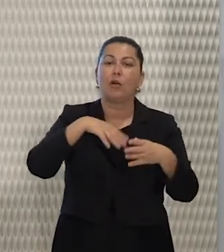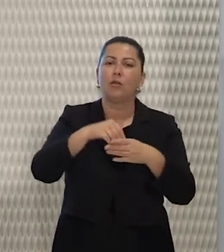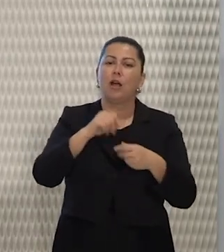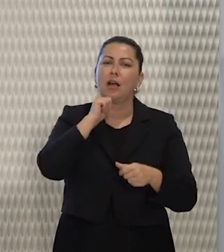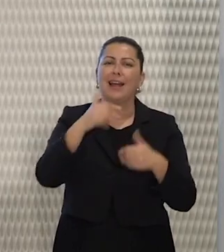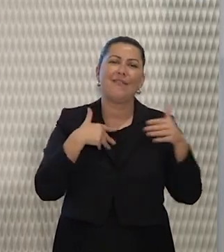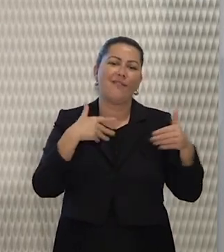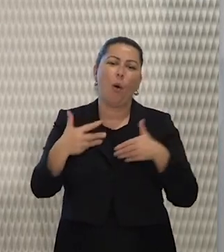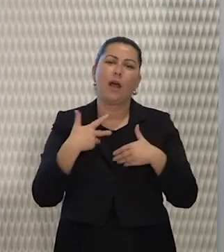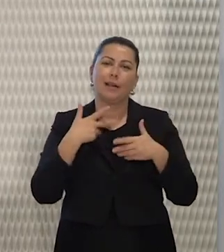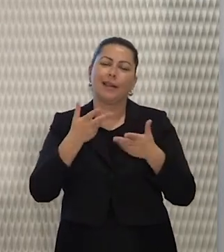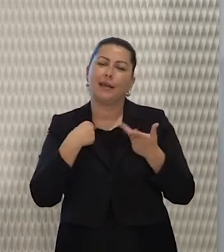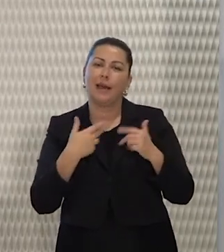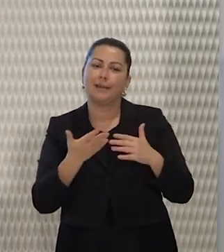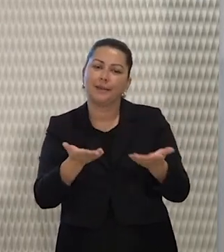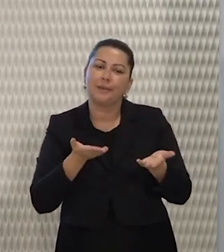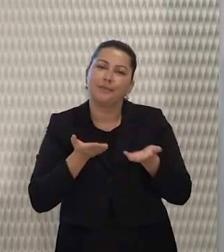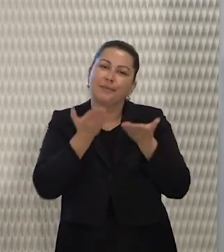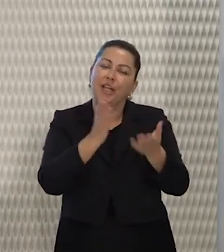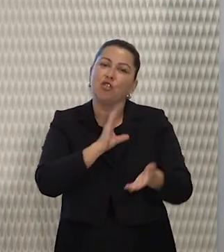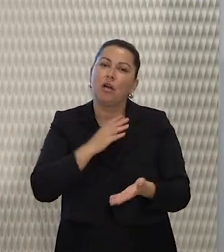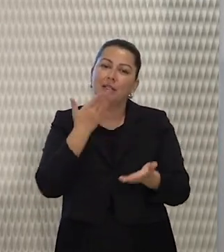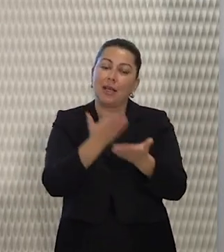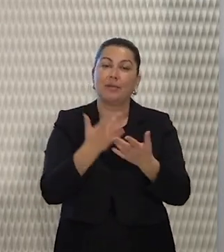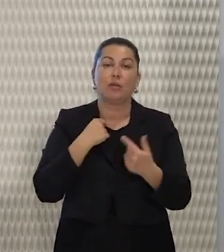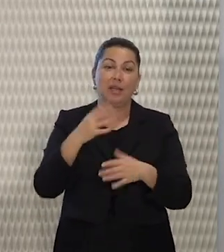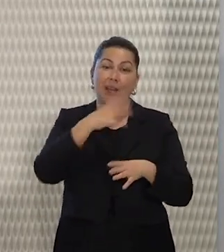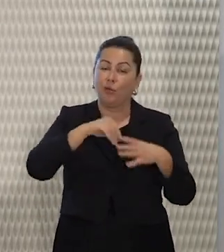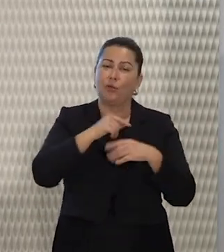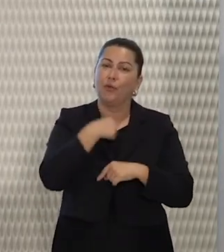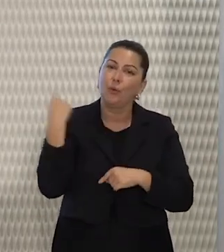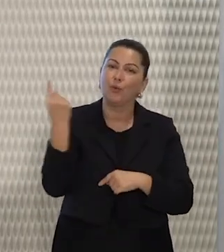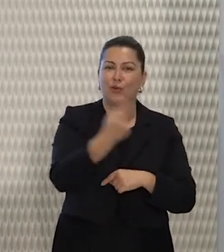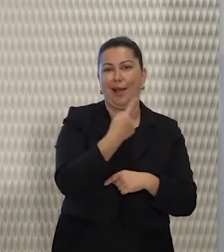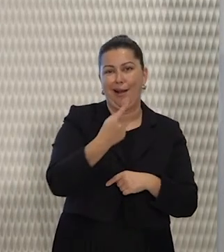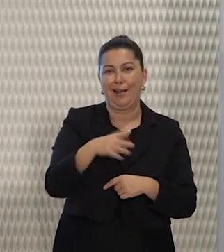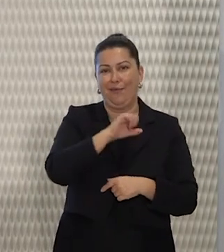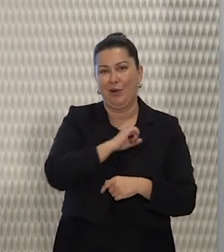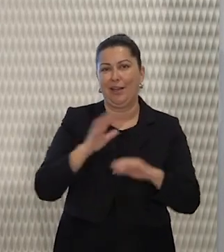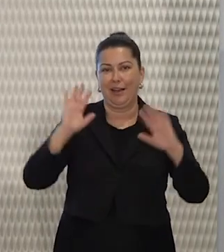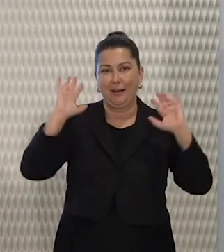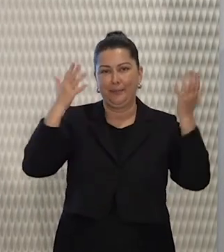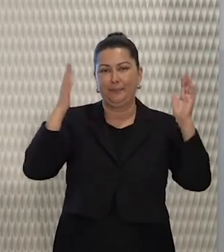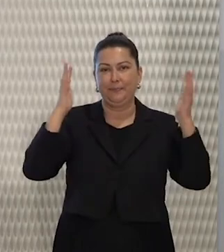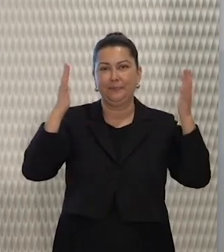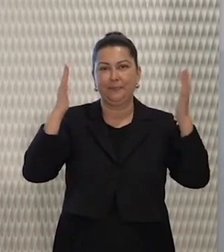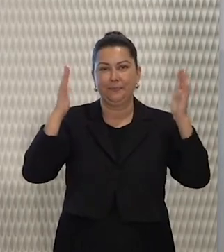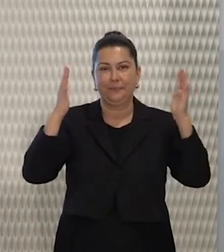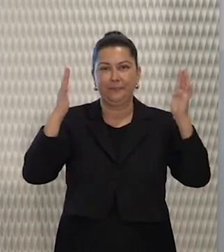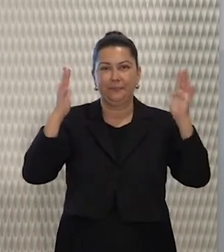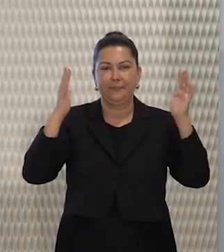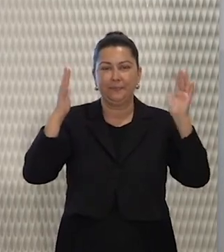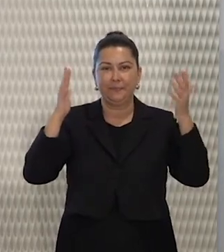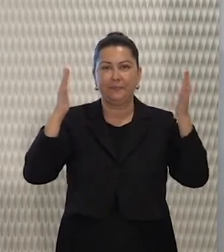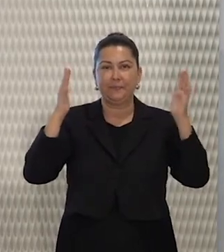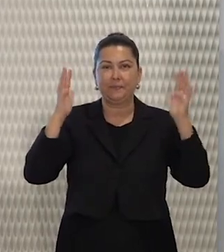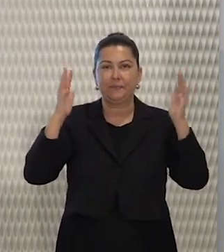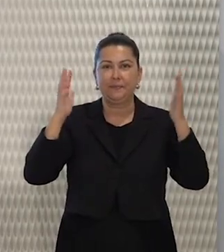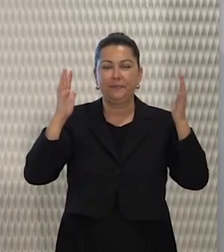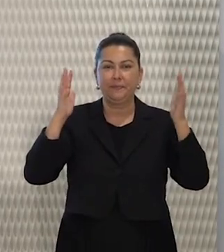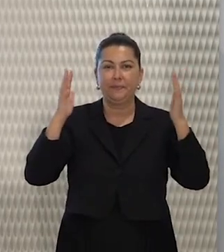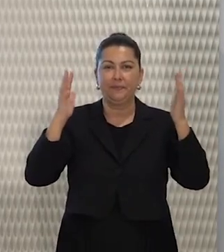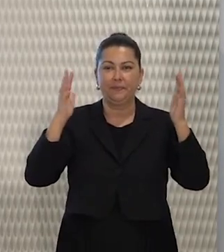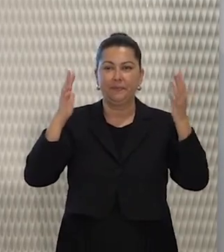freundliches Entgegenkommen, sondern Inklusion zahlt sich für alle aus. Herzlichen Dank.